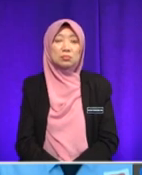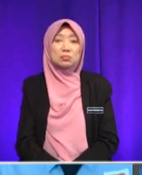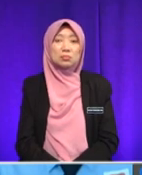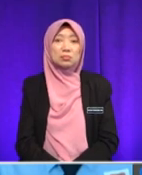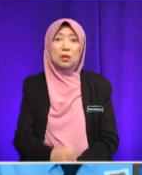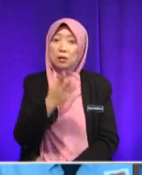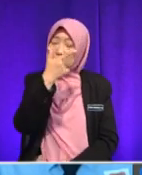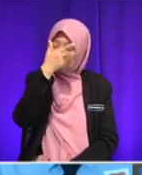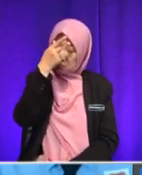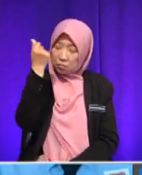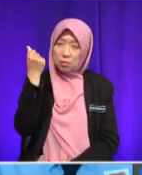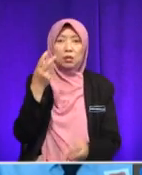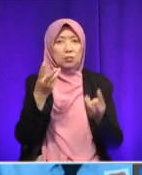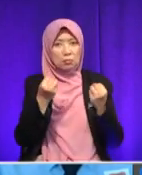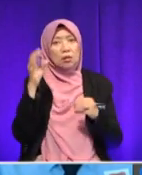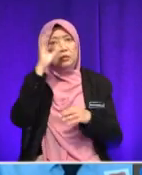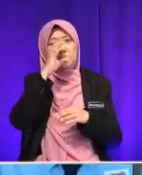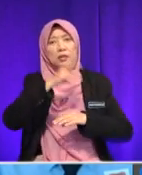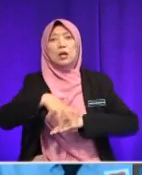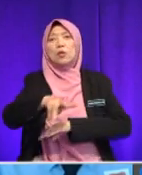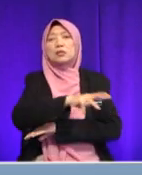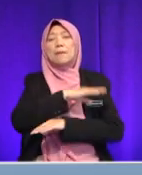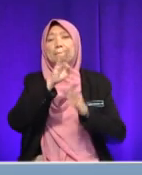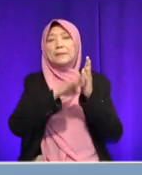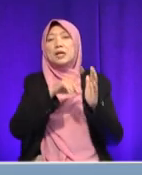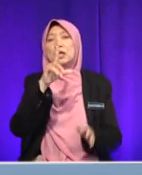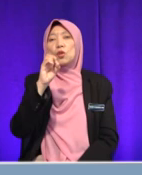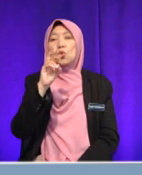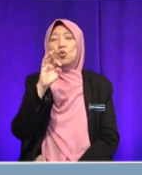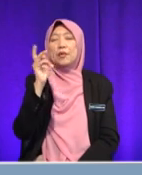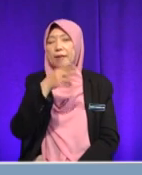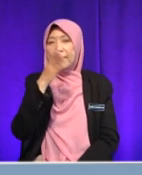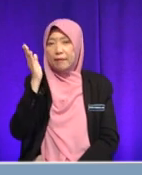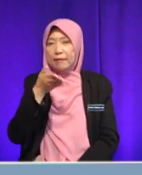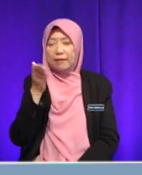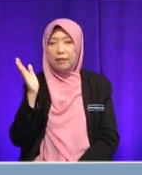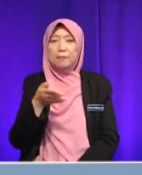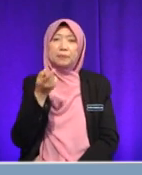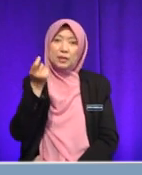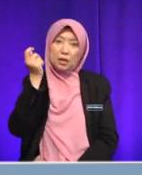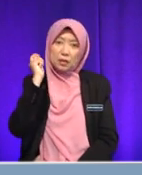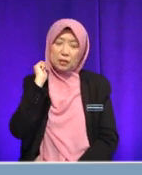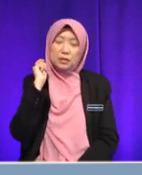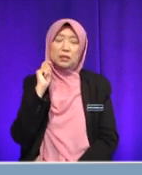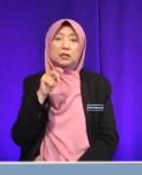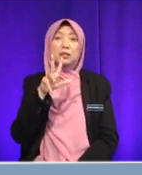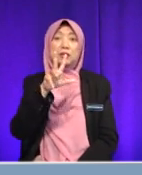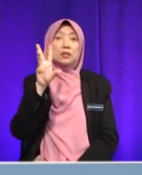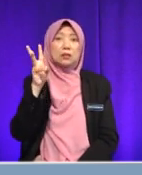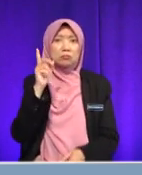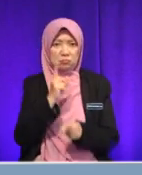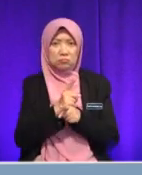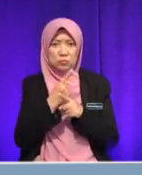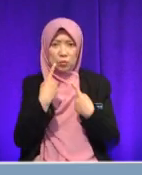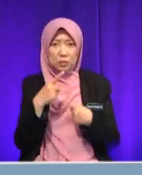Kerana dia nak luas kawasan berlorek. Kawasan berlorek. Baik, kita tengok. Tadi jawapan Livanish adalah 36. Adakah jawapan